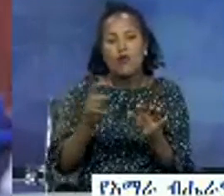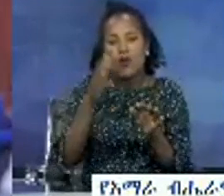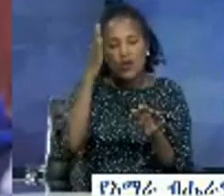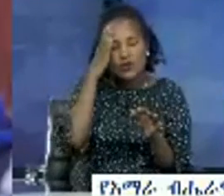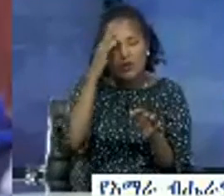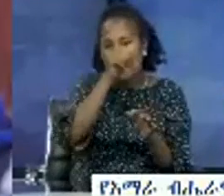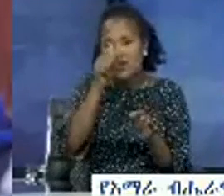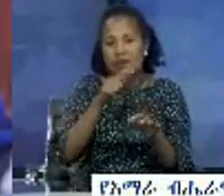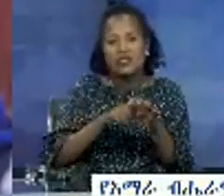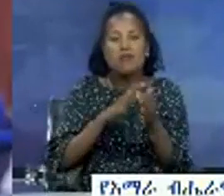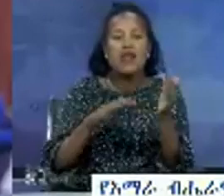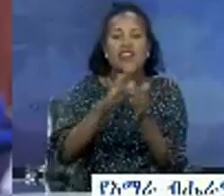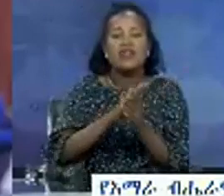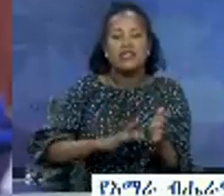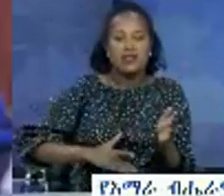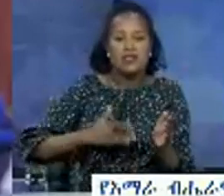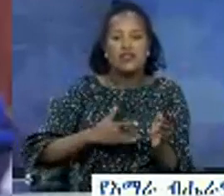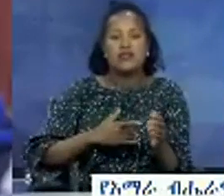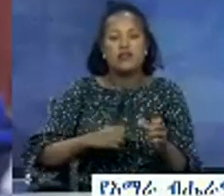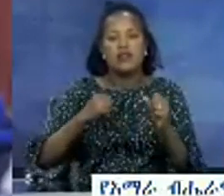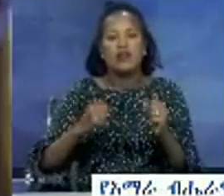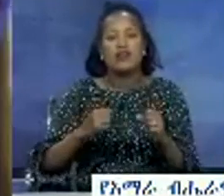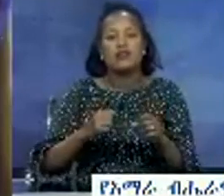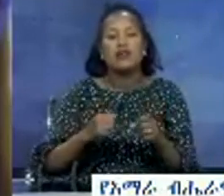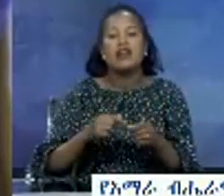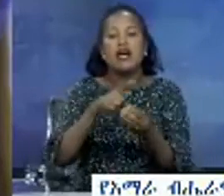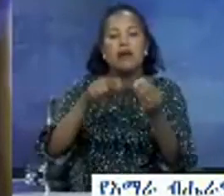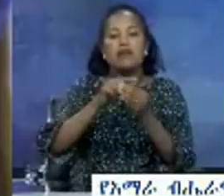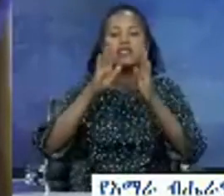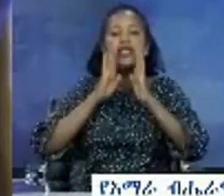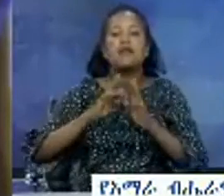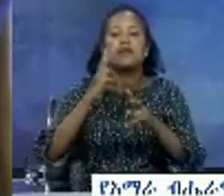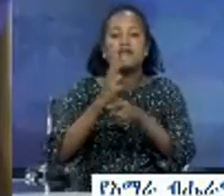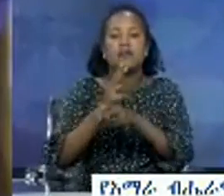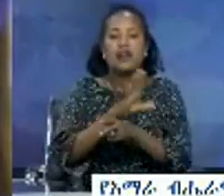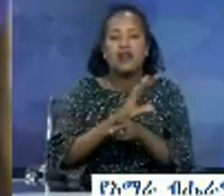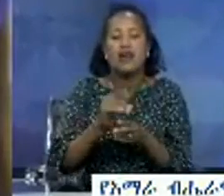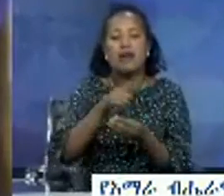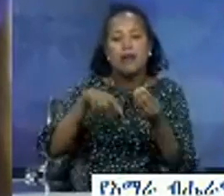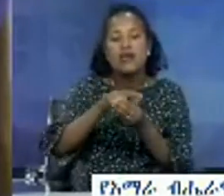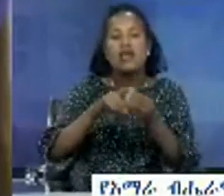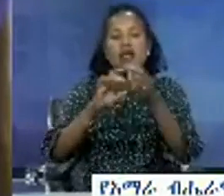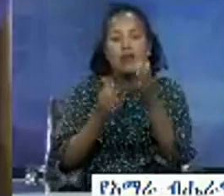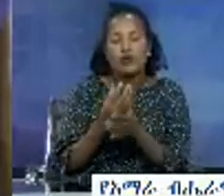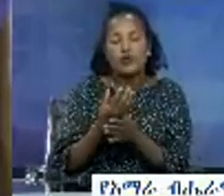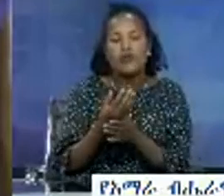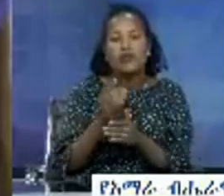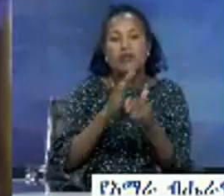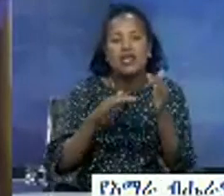ከምንጊዜውም በተለየ ተነሳሽነትና ታታሪነት የአካባቢ ሰላም የማስጠበቁንና የአካባቢ ልማቱን